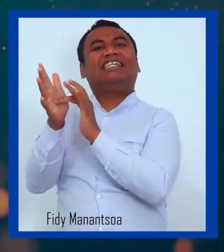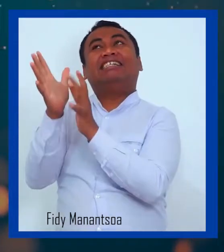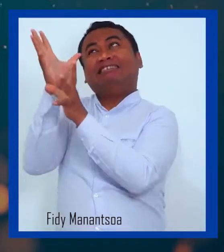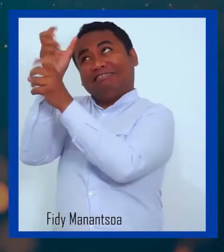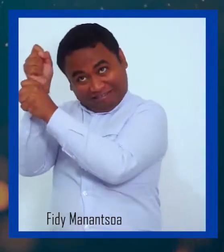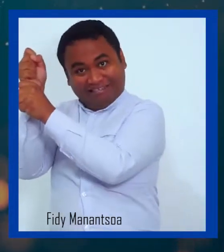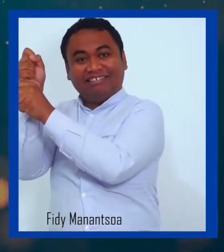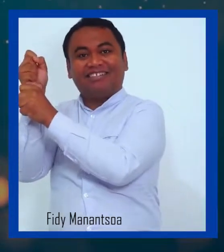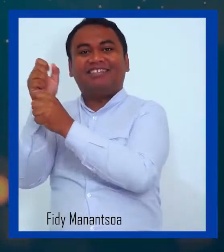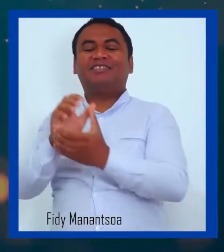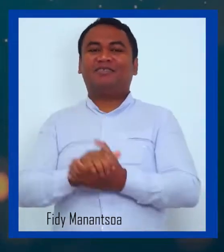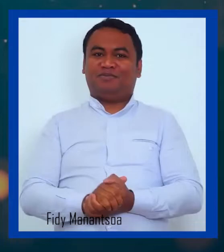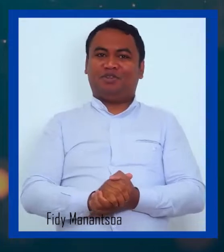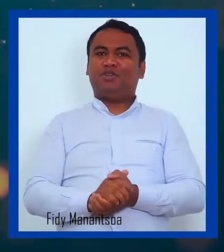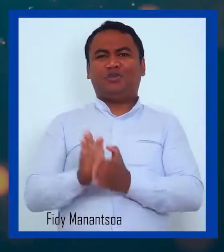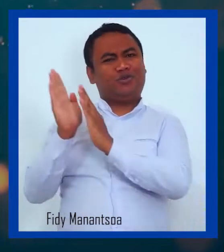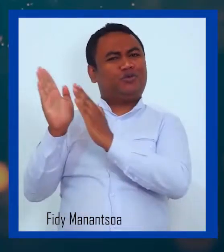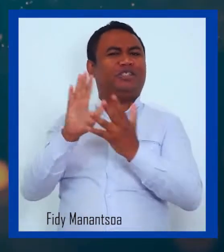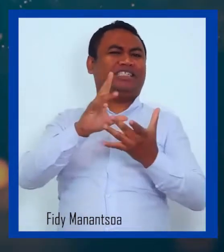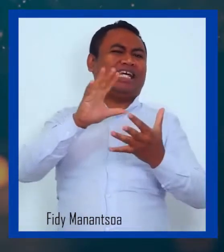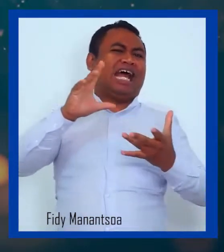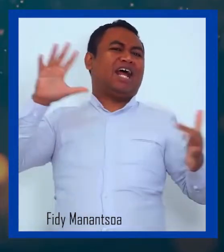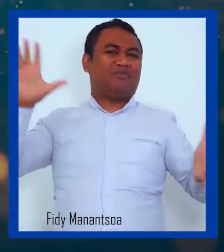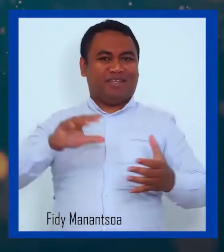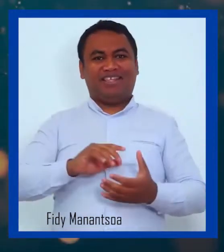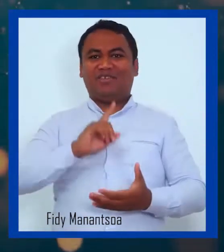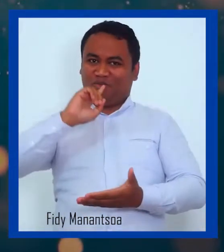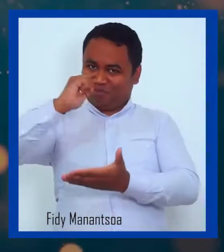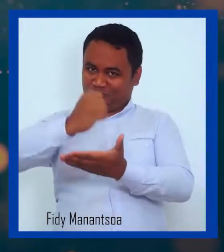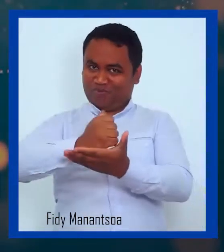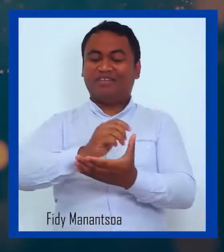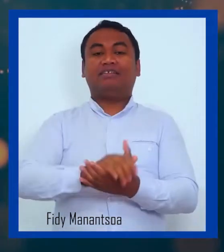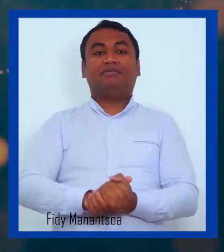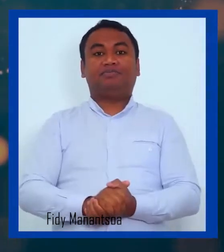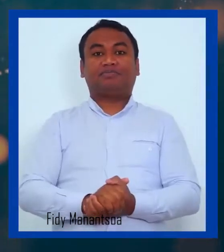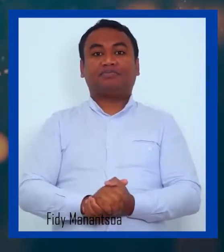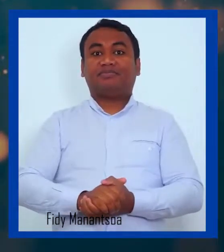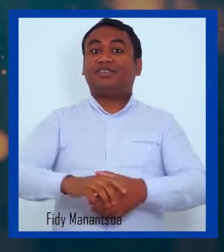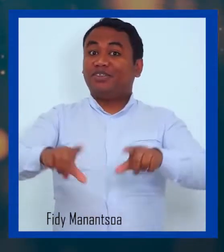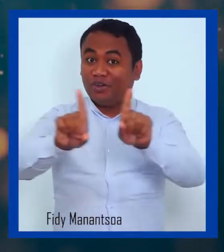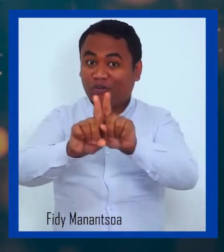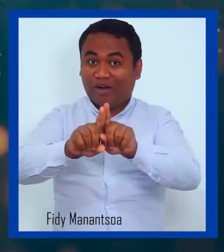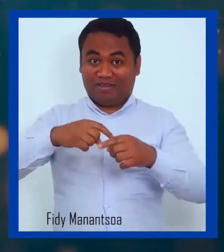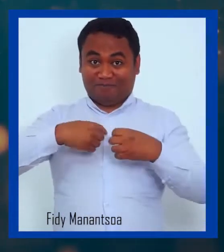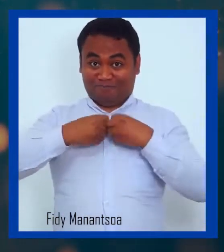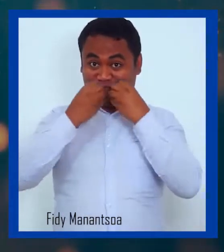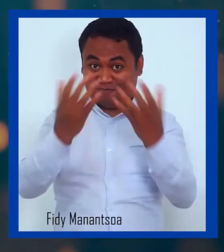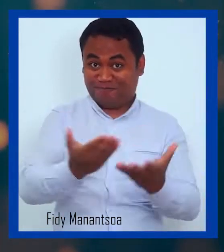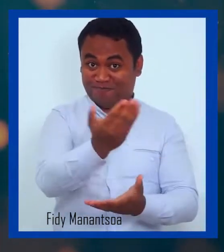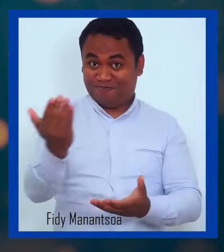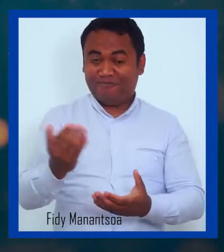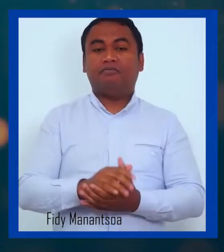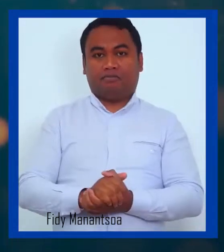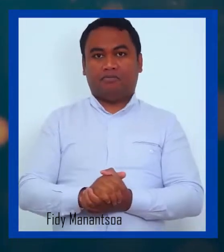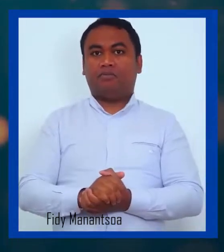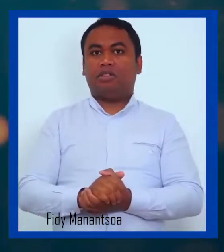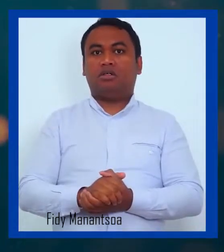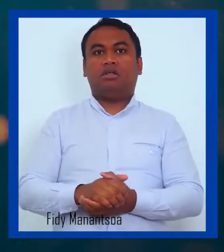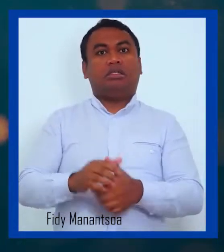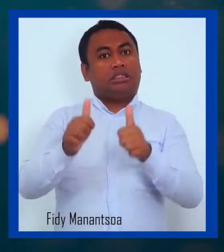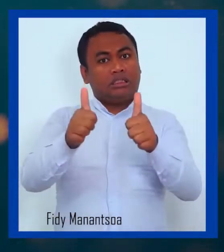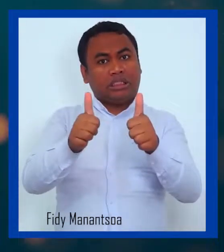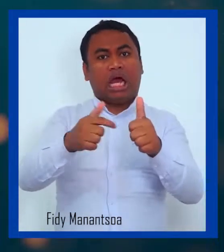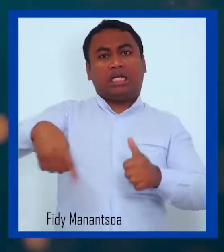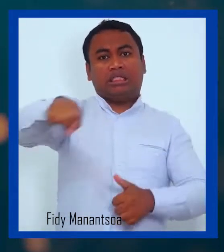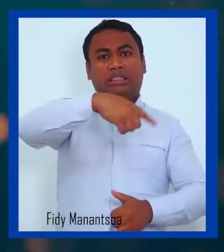rehefa tena tsapanao le izy. Tena sarobidy io ry havana. Ny zavatra tena anankiray ngezabe izay ho resahako amintsika ny hoe ny